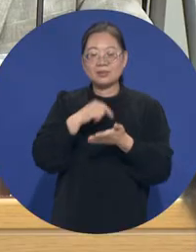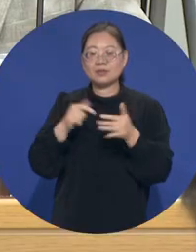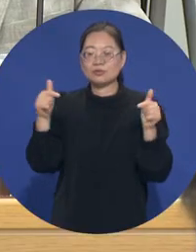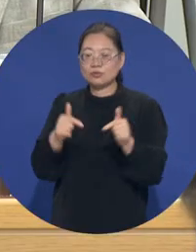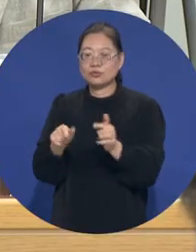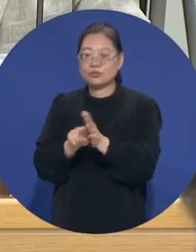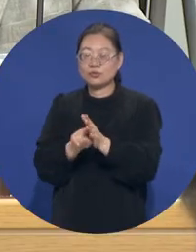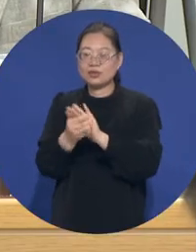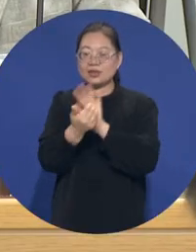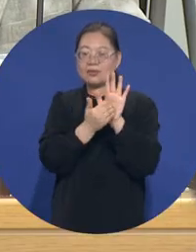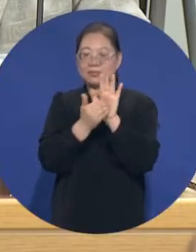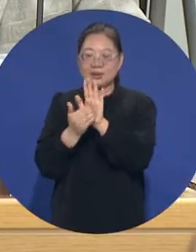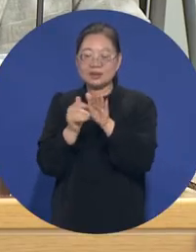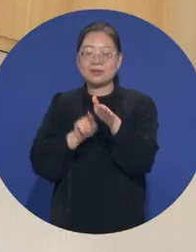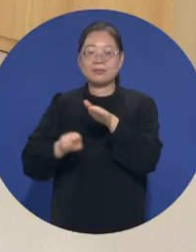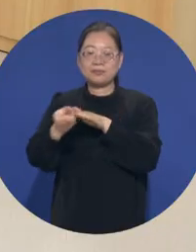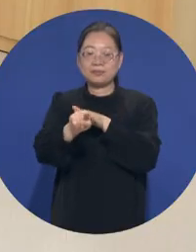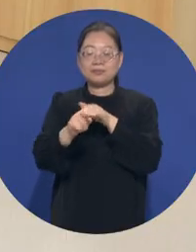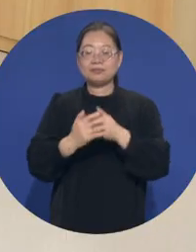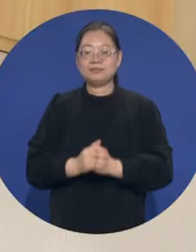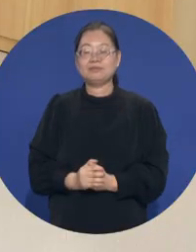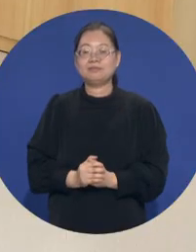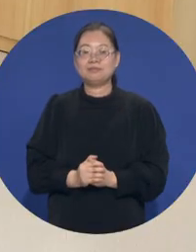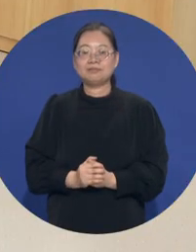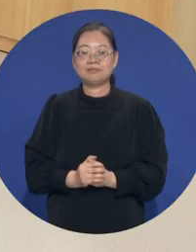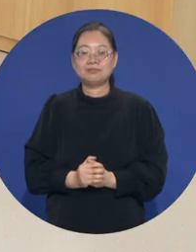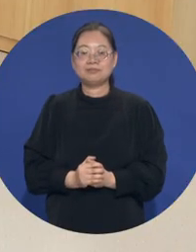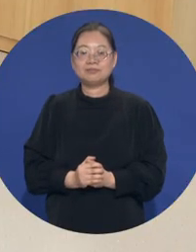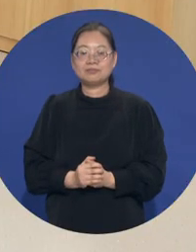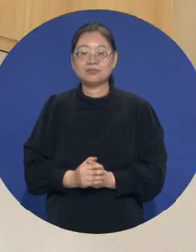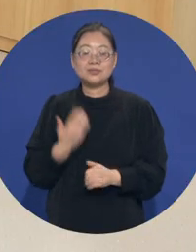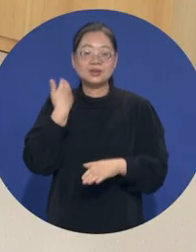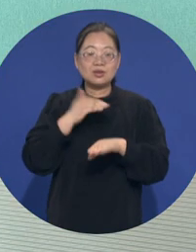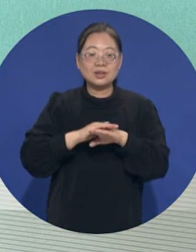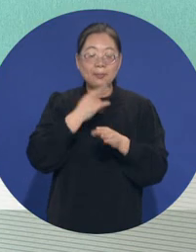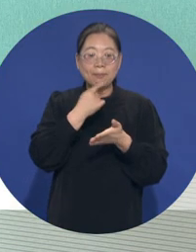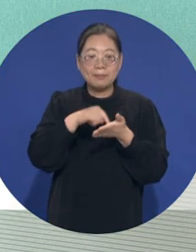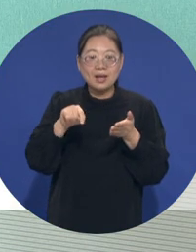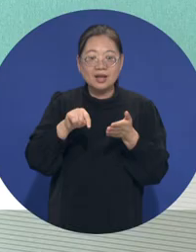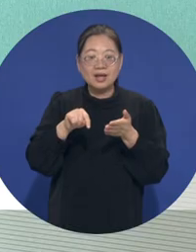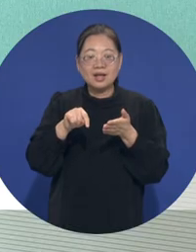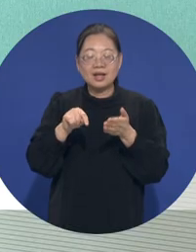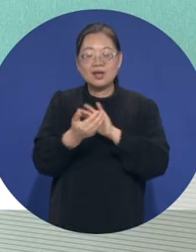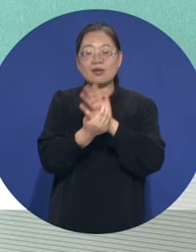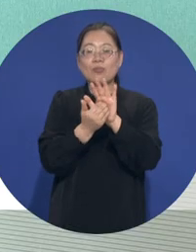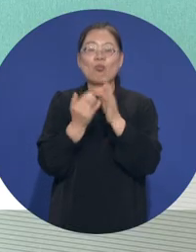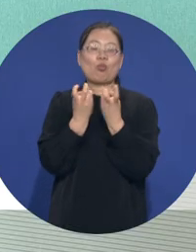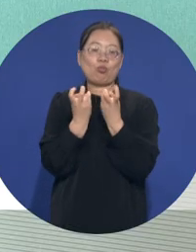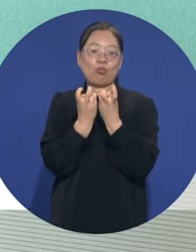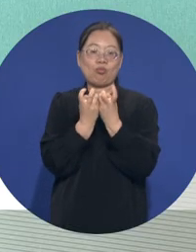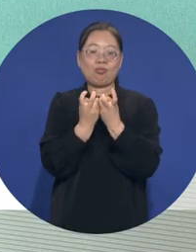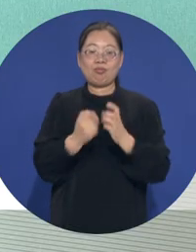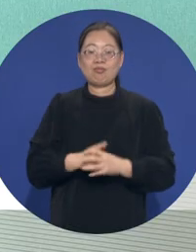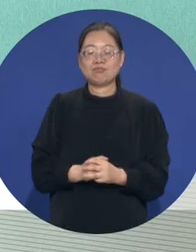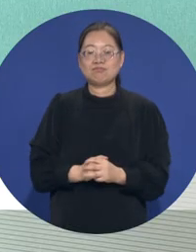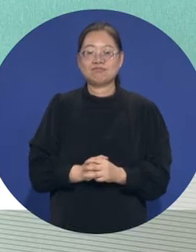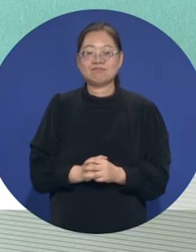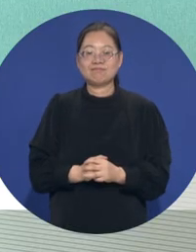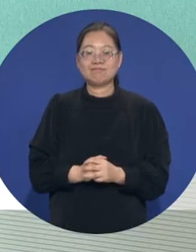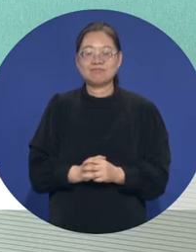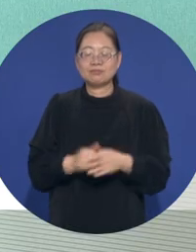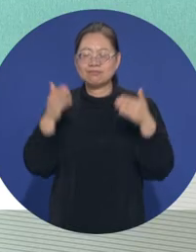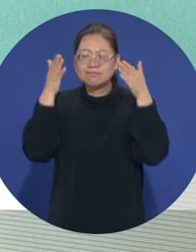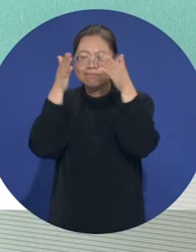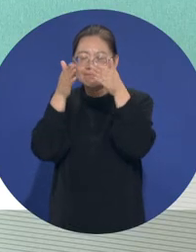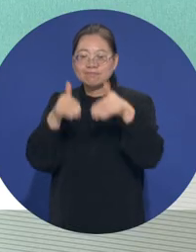최소화를 위해 예방에도 앞장서겠다는 겁니다. 전세 피해를 어떻게 예방할 수 있을 것인가, 거기에 이제